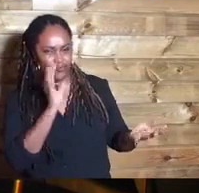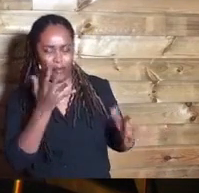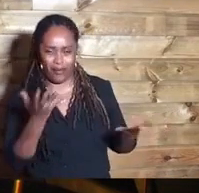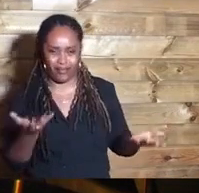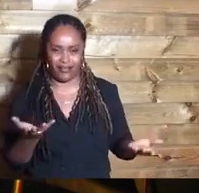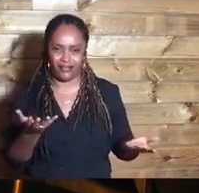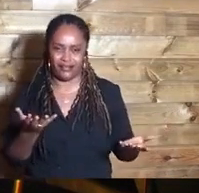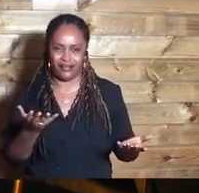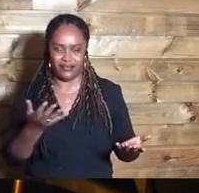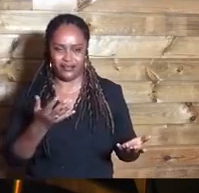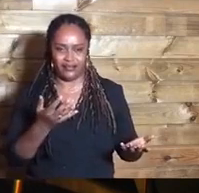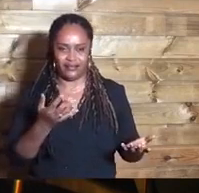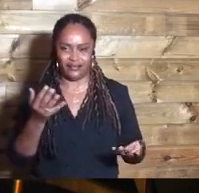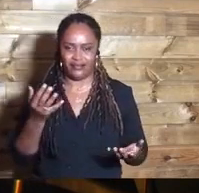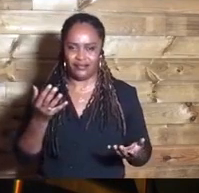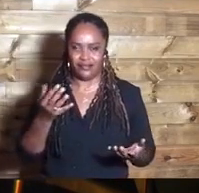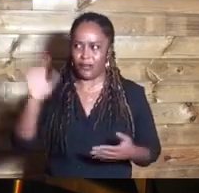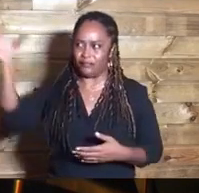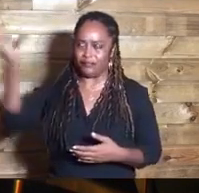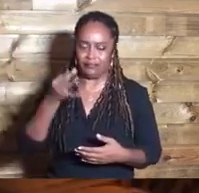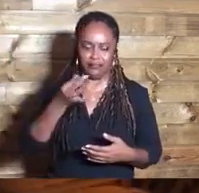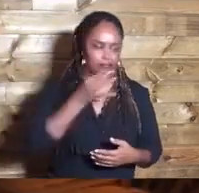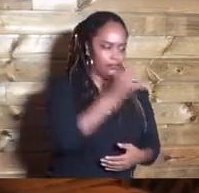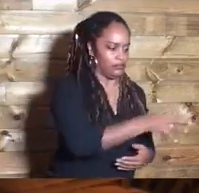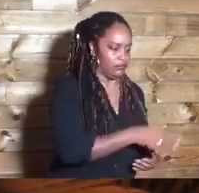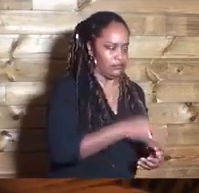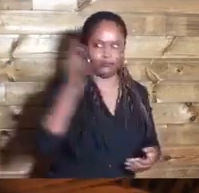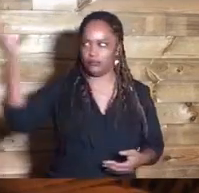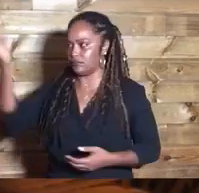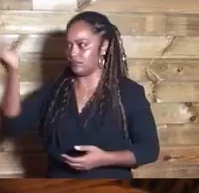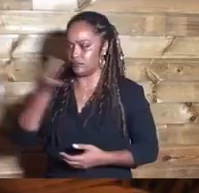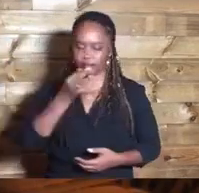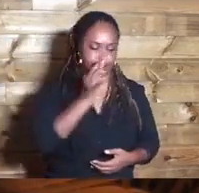toute parole qu'on prend, c'est parole rapportée qui est arrivée ici par bateau.